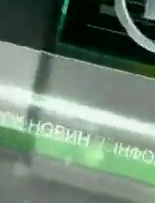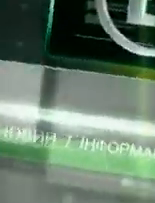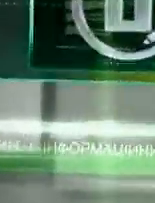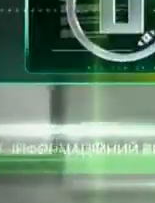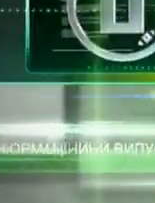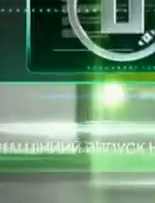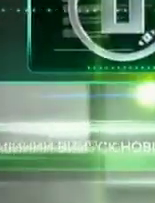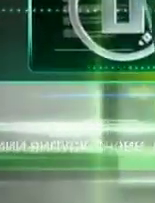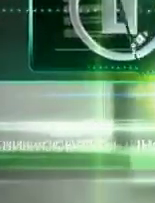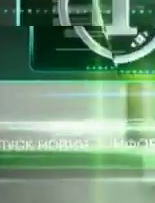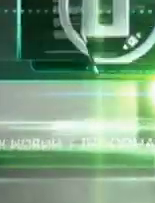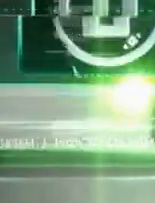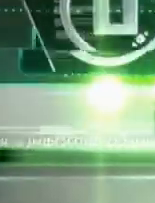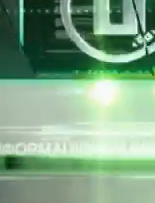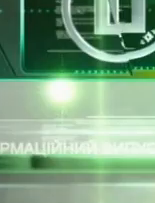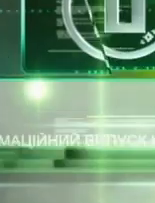Музика